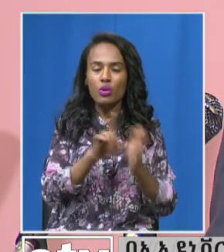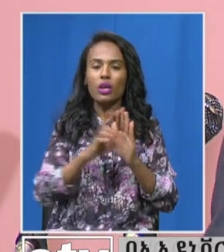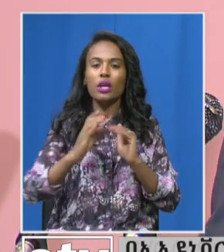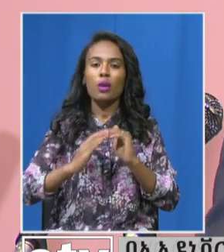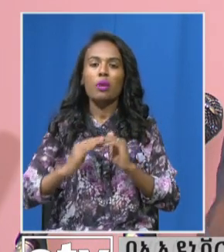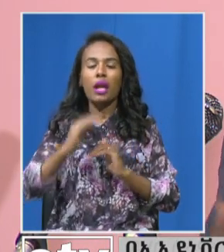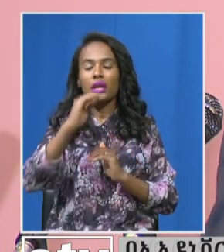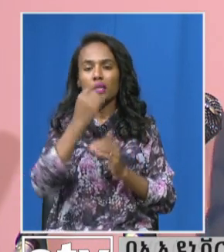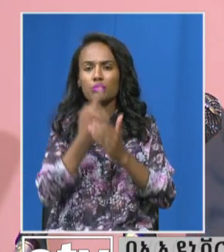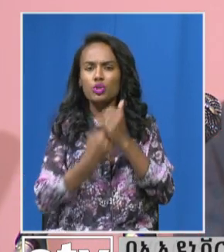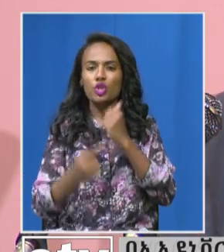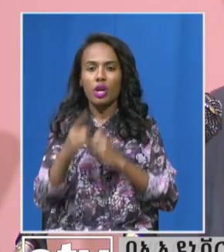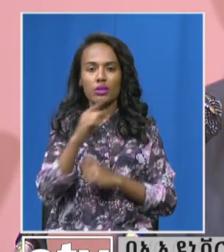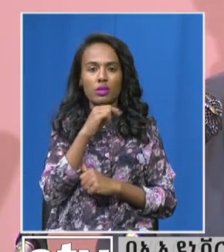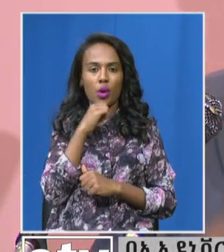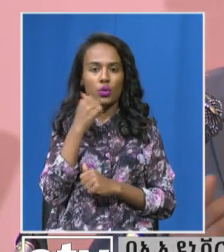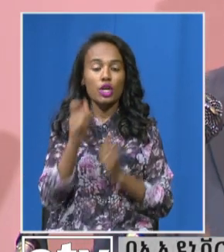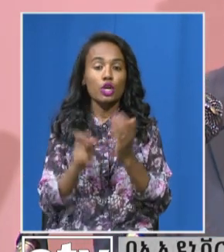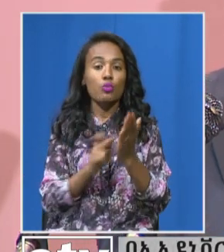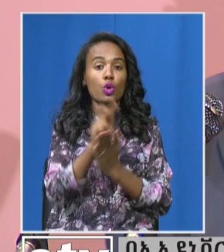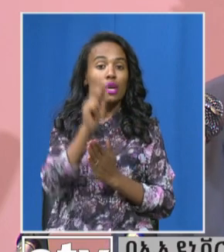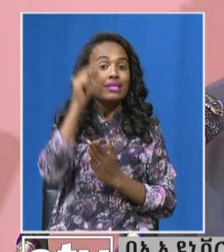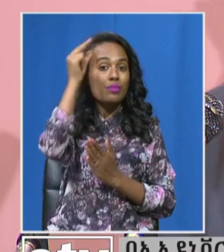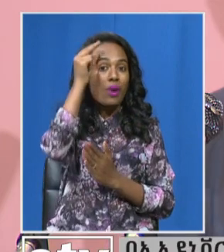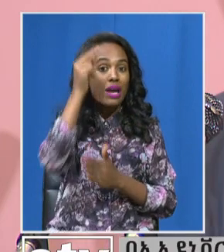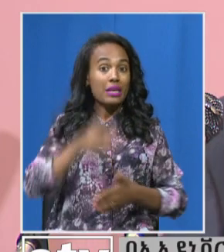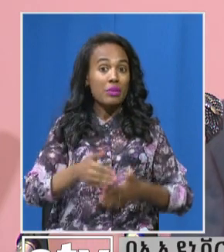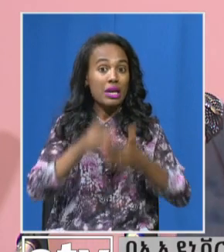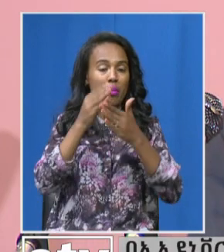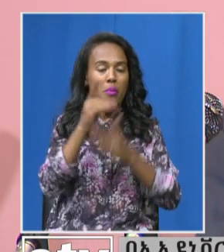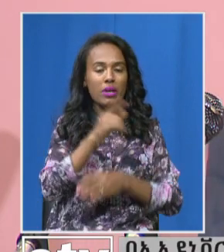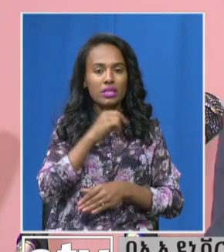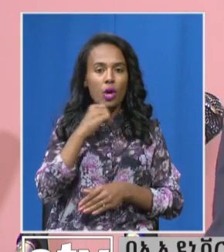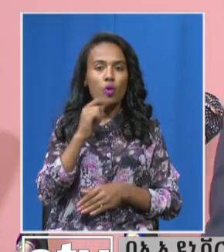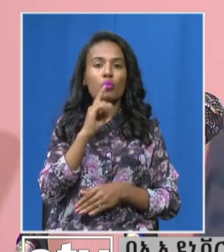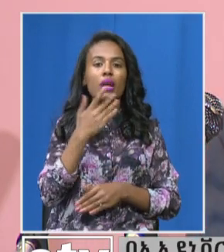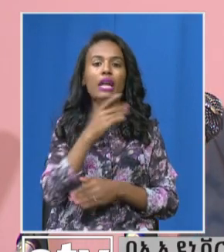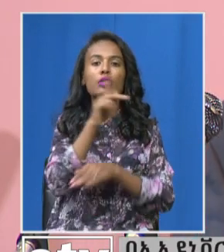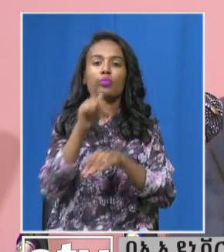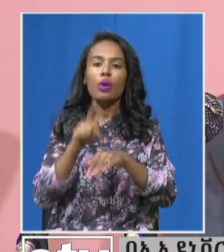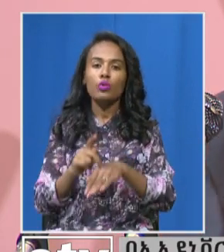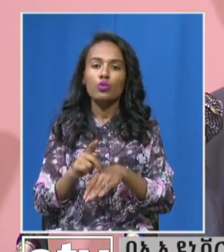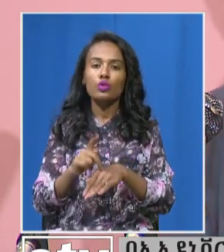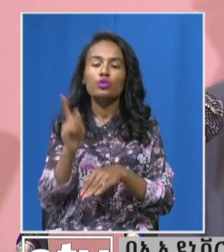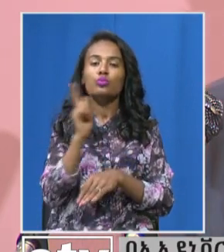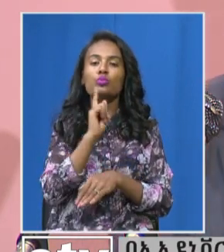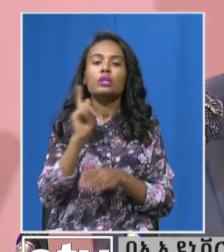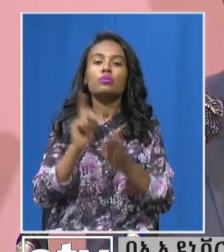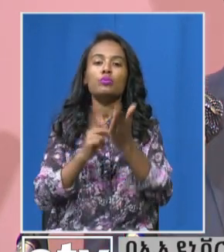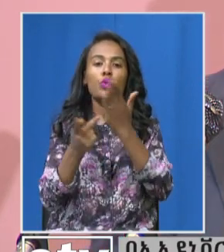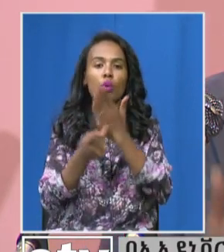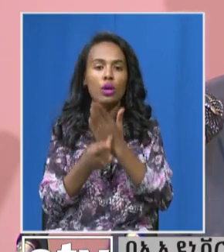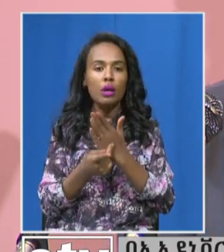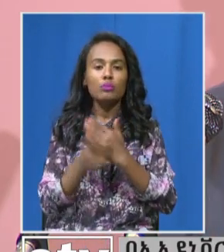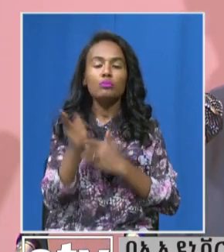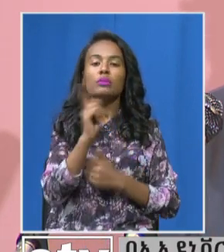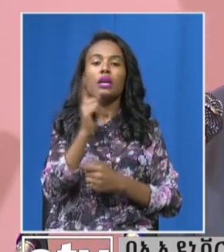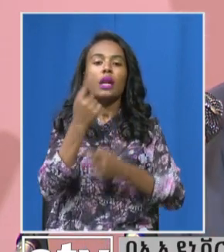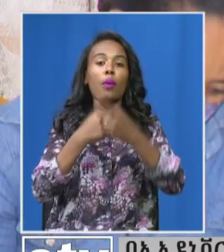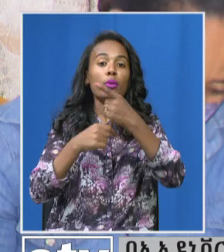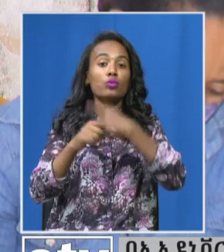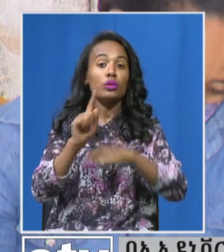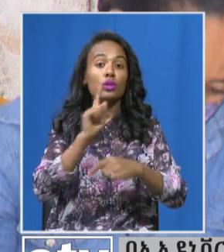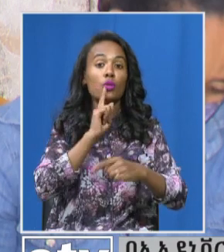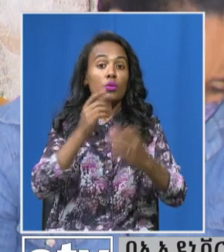የበላይነት ብቻ ሳይሆን የዲሞክራሲ ባህል የመገንባት ሳይሆን ምን አይነት ፓርቲዎች ምን ፕሮግራምና ምን ሊያመጡልን